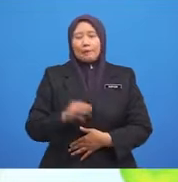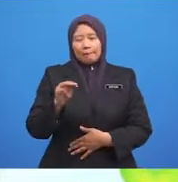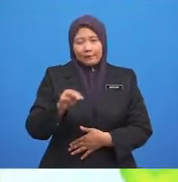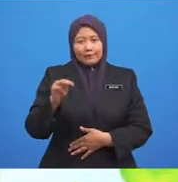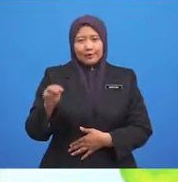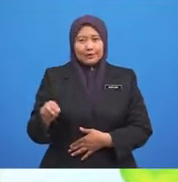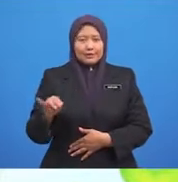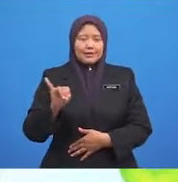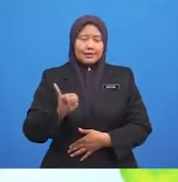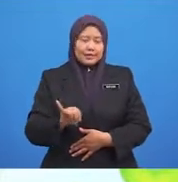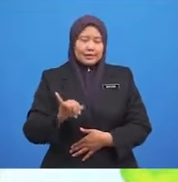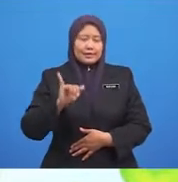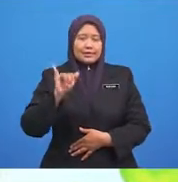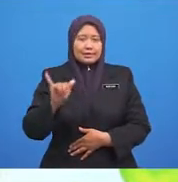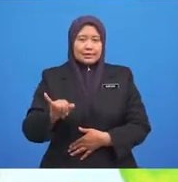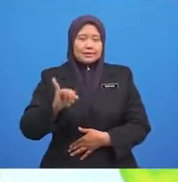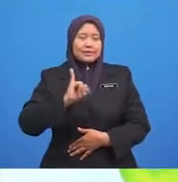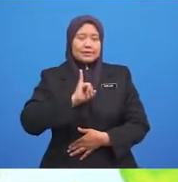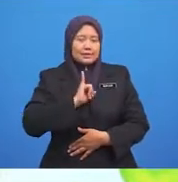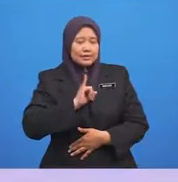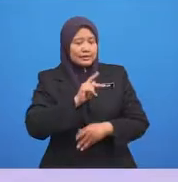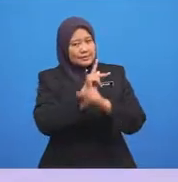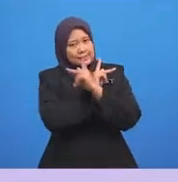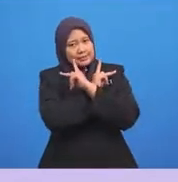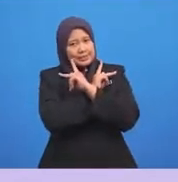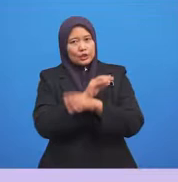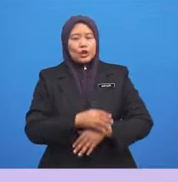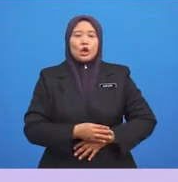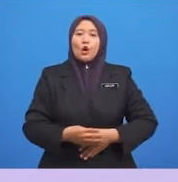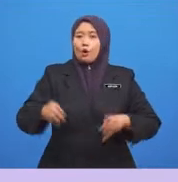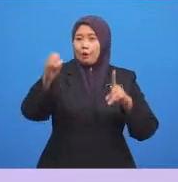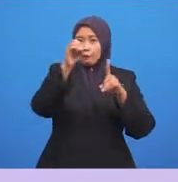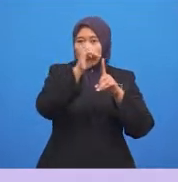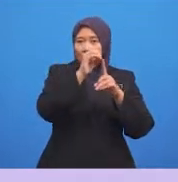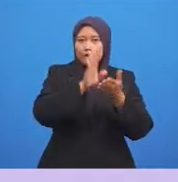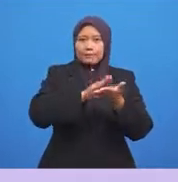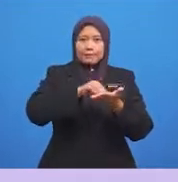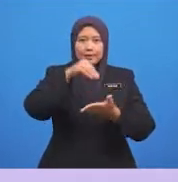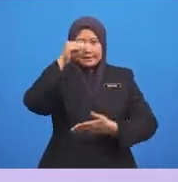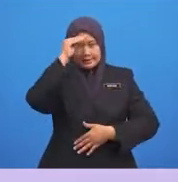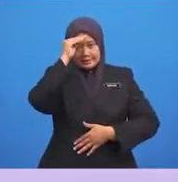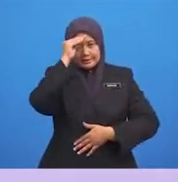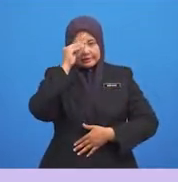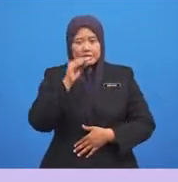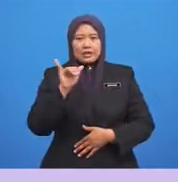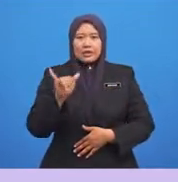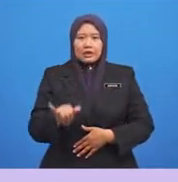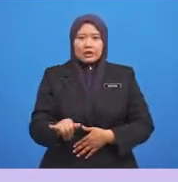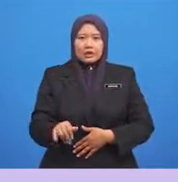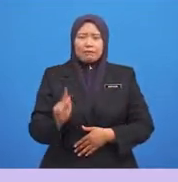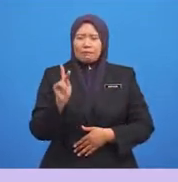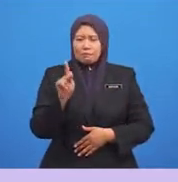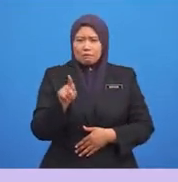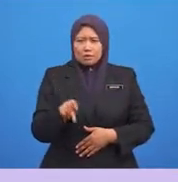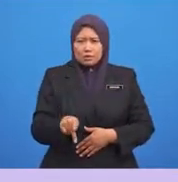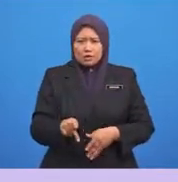Murid-murid yang cikgu kasihi, objektif pembelajaran yang perlu kamu capai pada